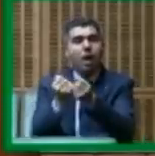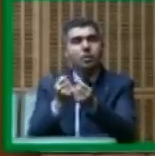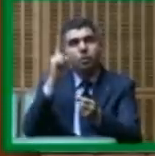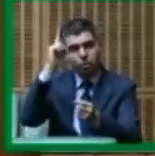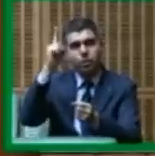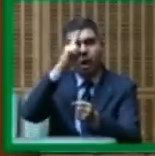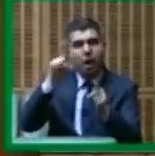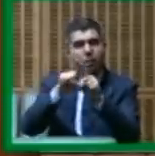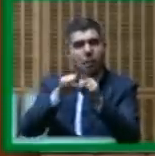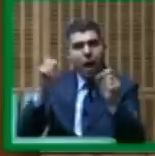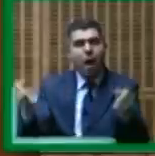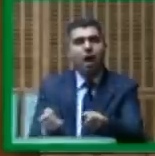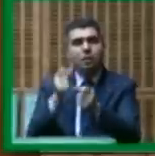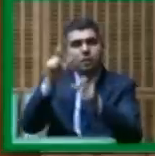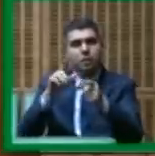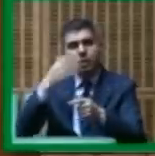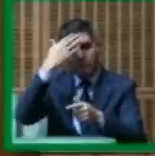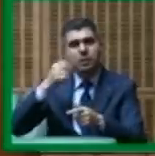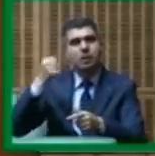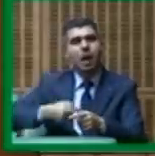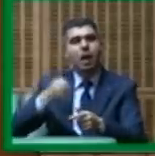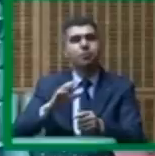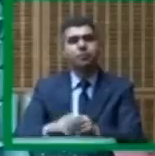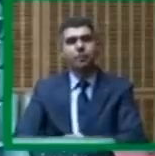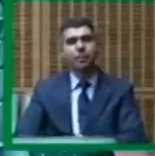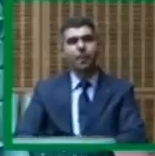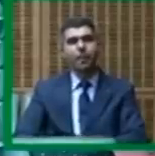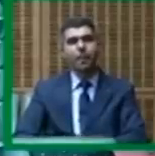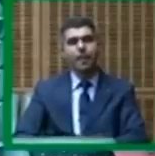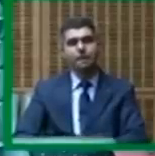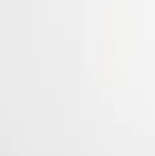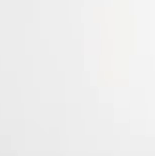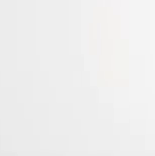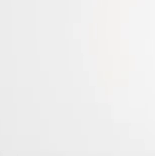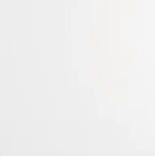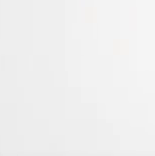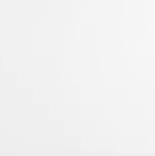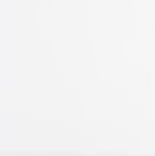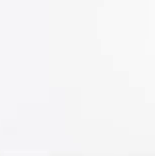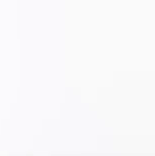الرحمن الرحيم في القيام بالدور ديالها. والسلام عليكم ورحمة الله تعالى وبركاته. شكرا.